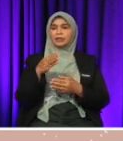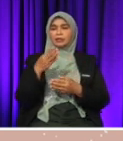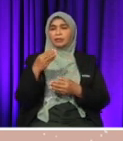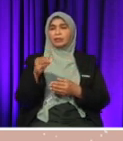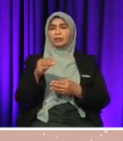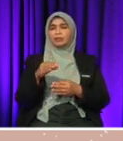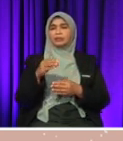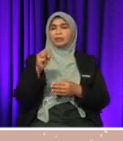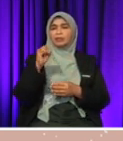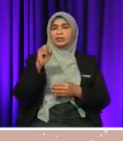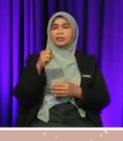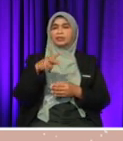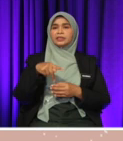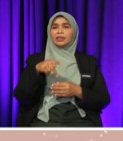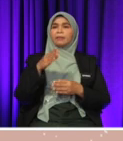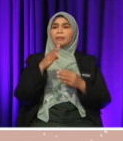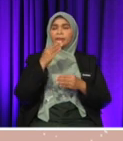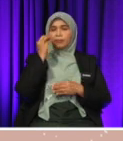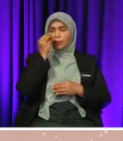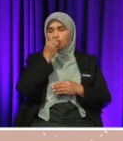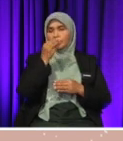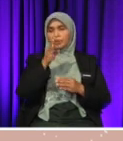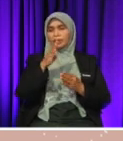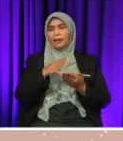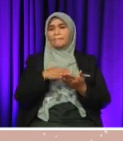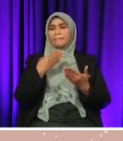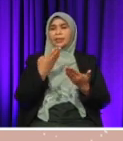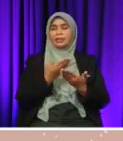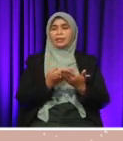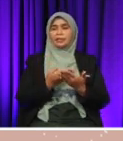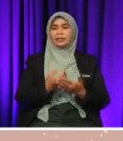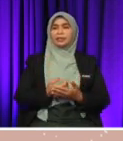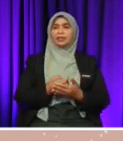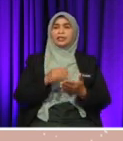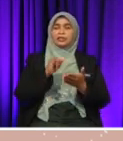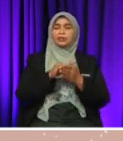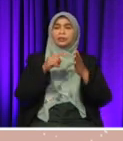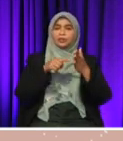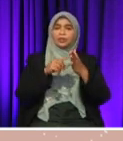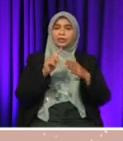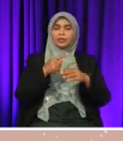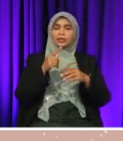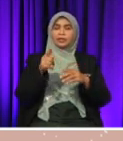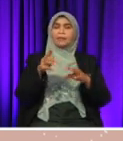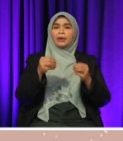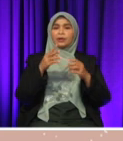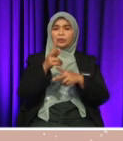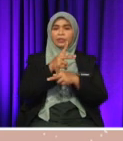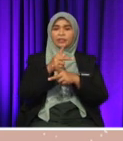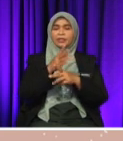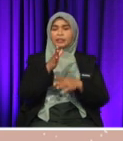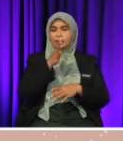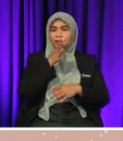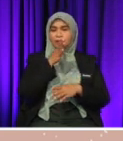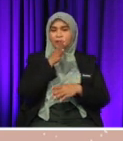biar ku sisik bunga Bakti betul jadi itu adalah menunjukkan dia mau menjaga ibunya